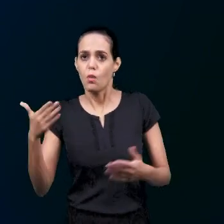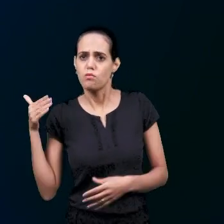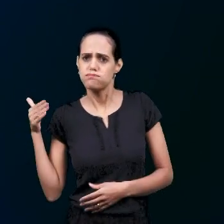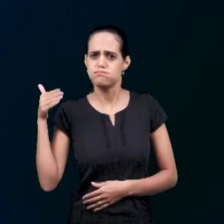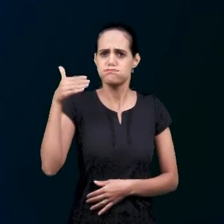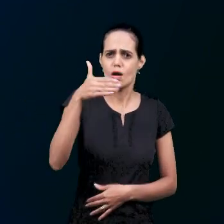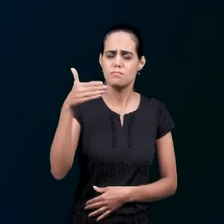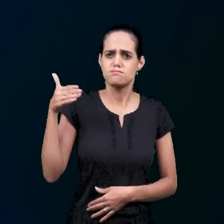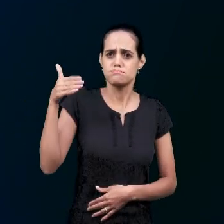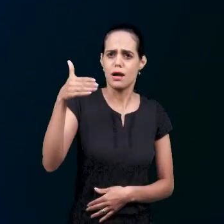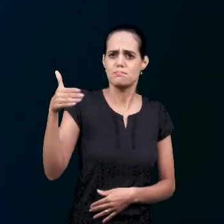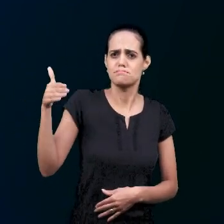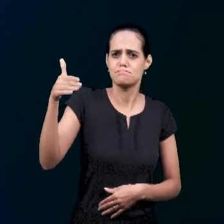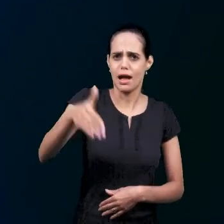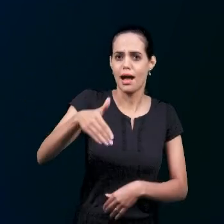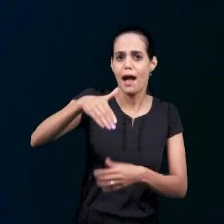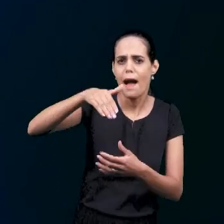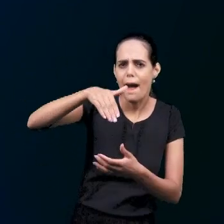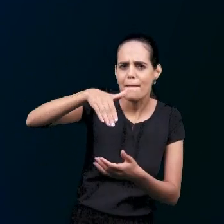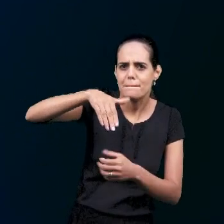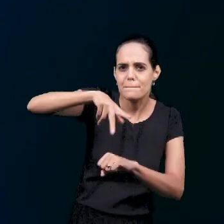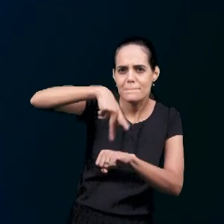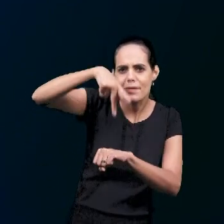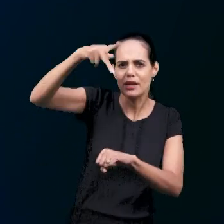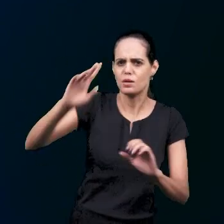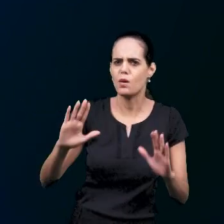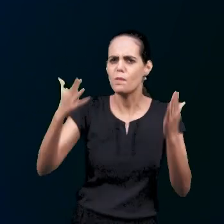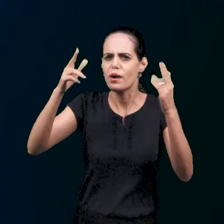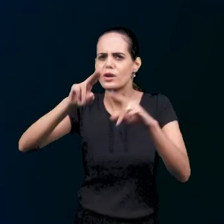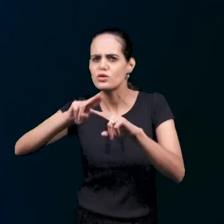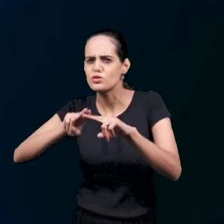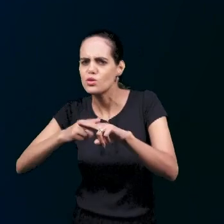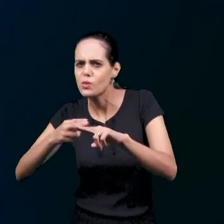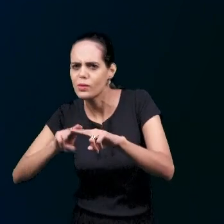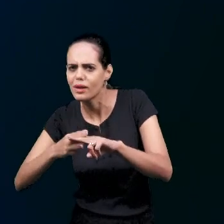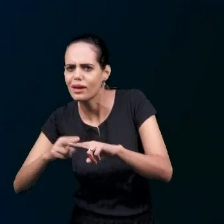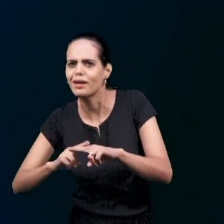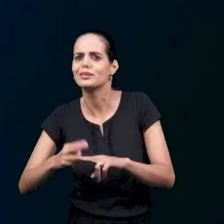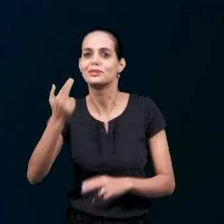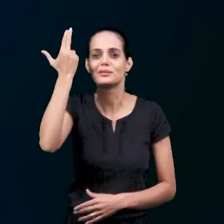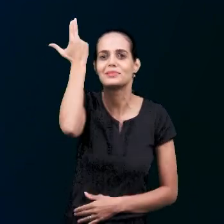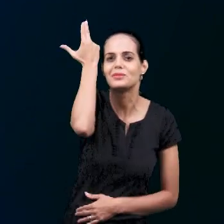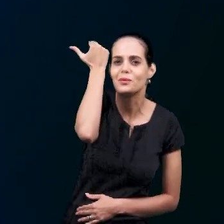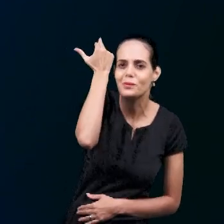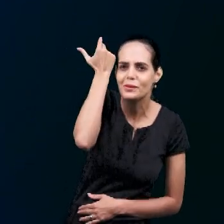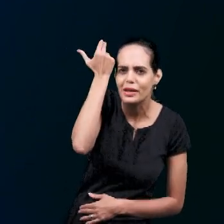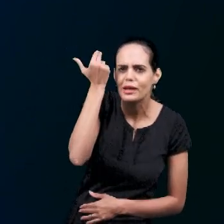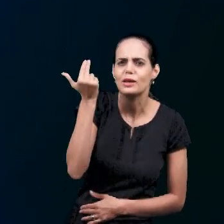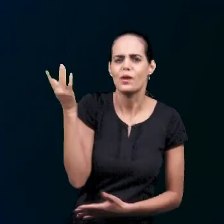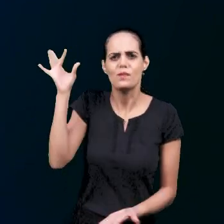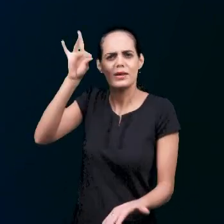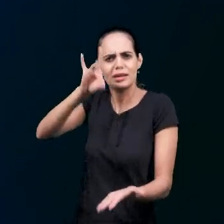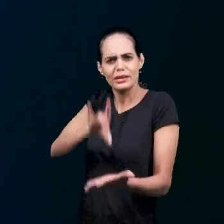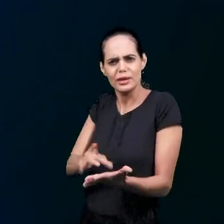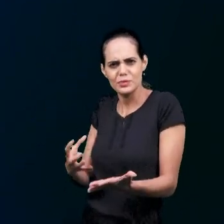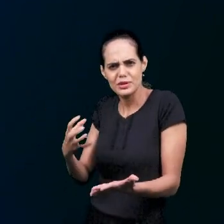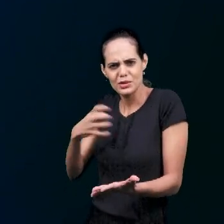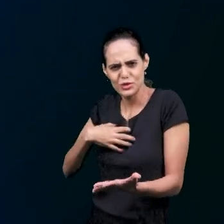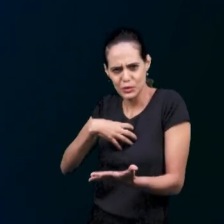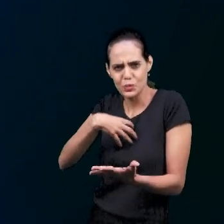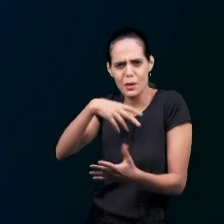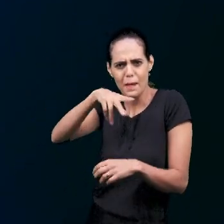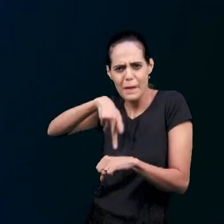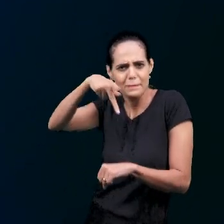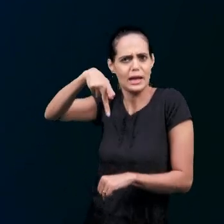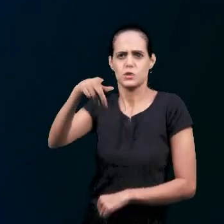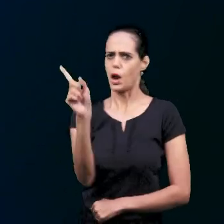Et où la Pâque était commémorée avec le chocolat, de l'agneau, de la pain. Et quel est le sens de la